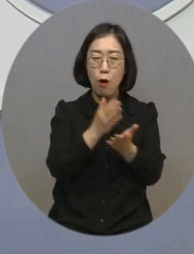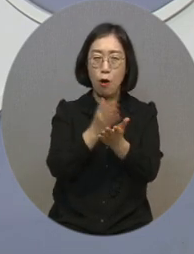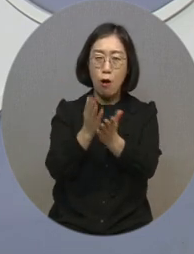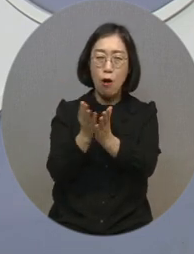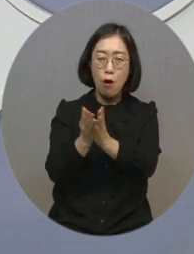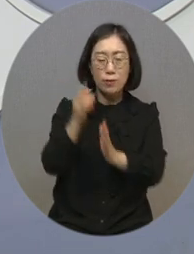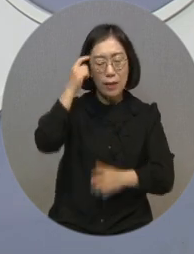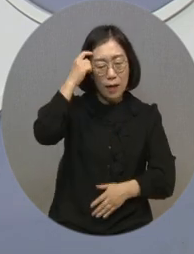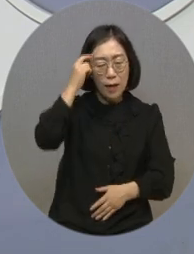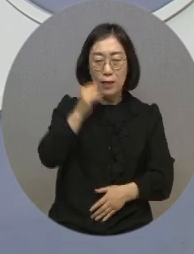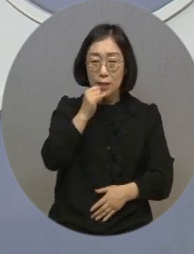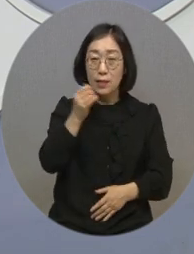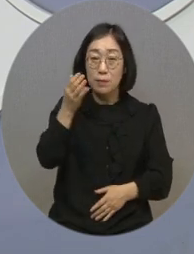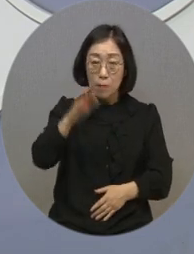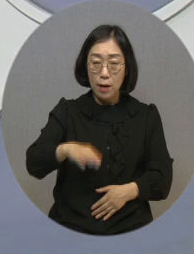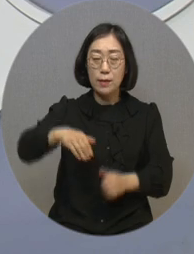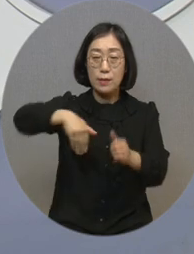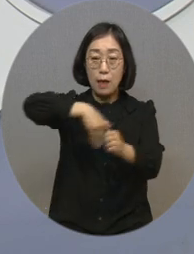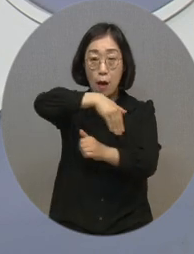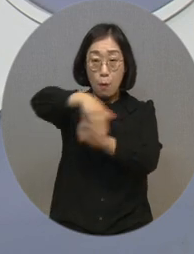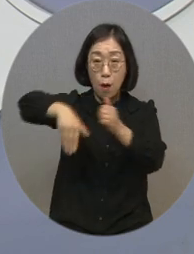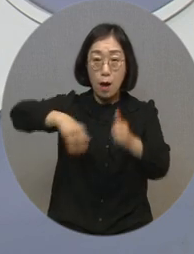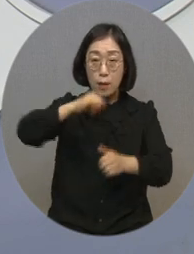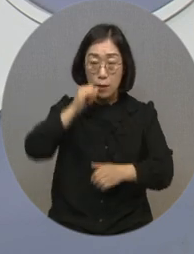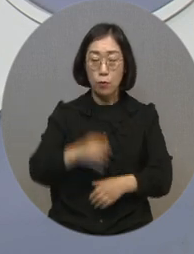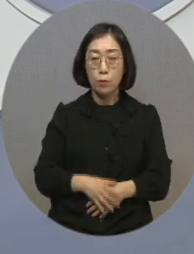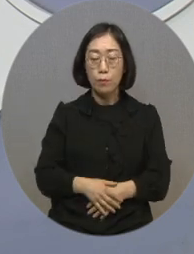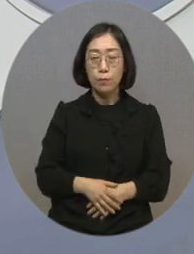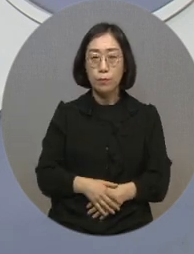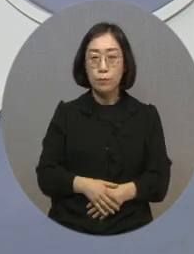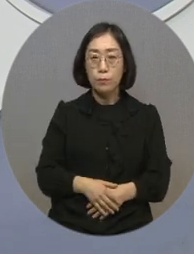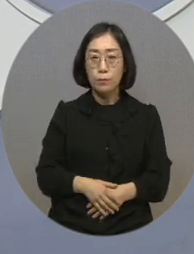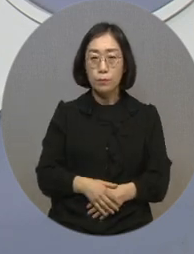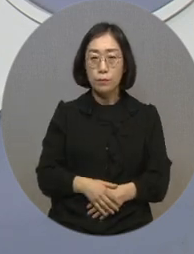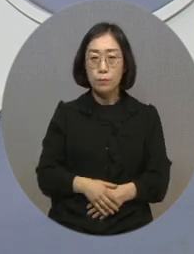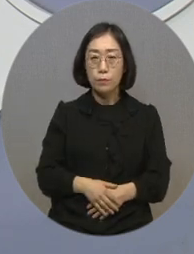있지만은 상황들이 있었지만은 제가